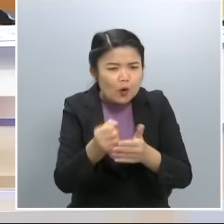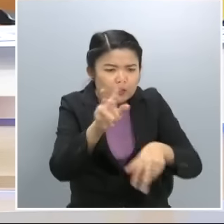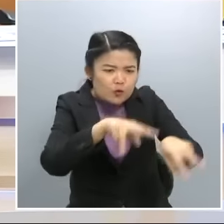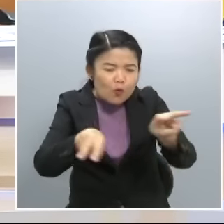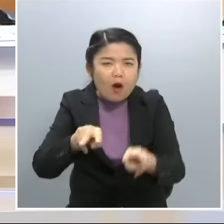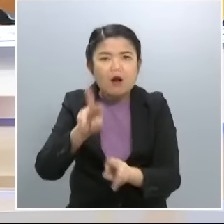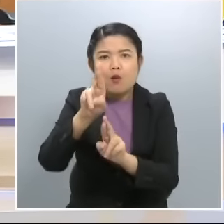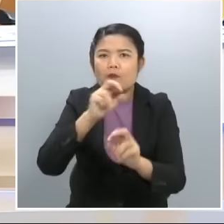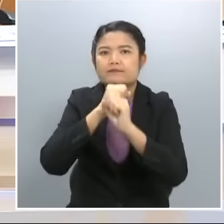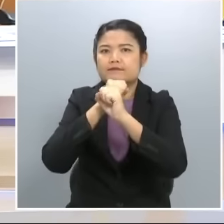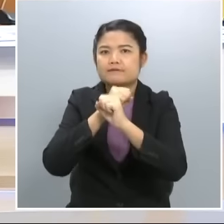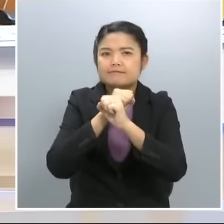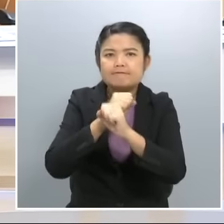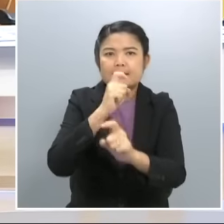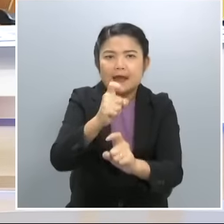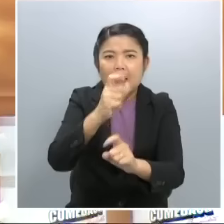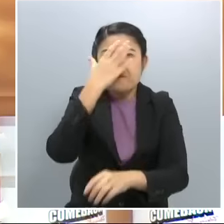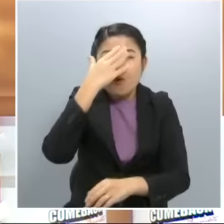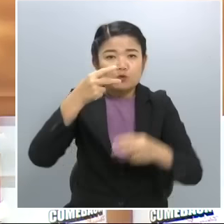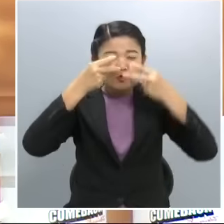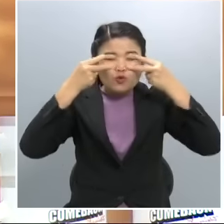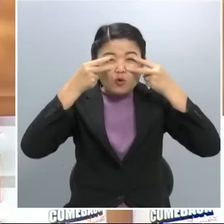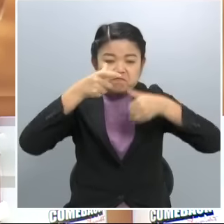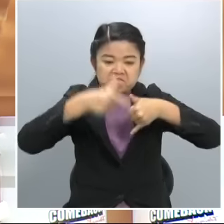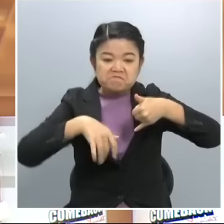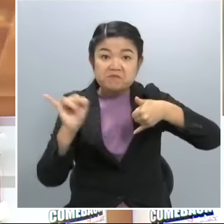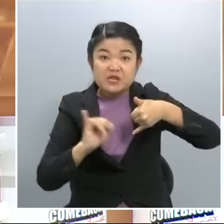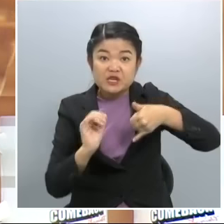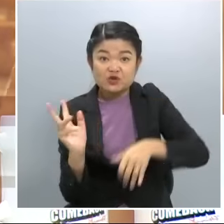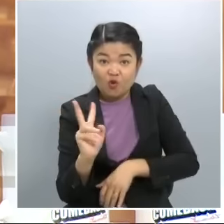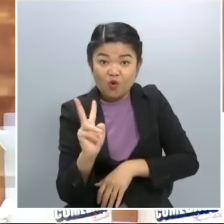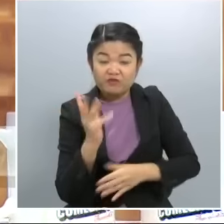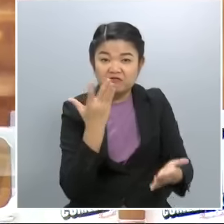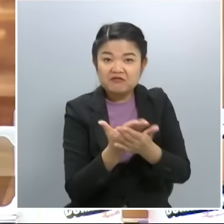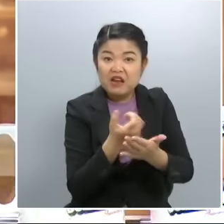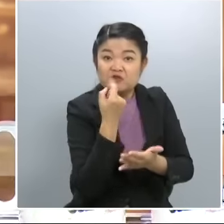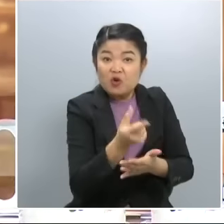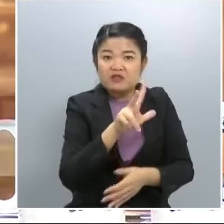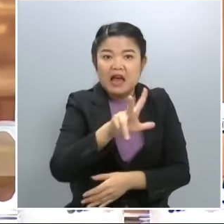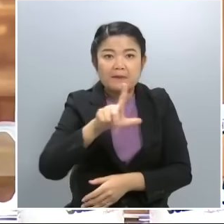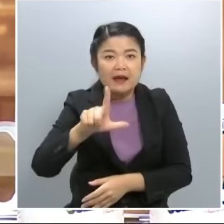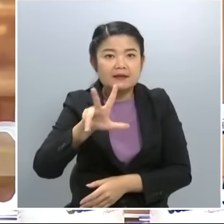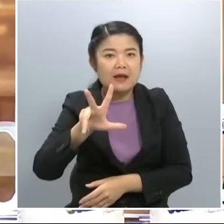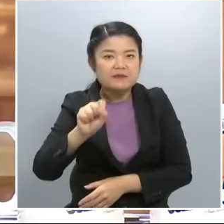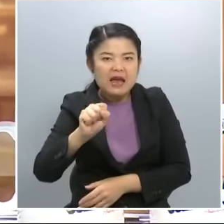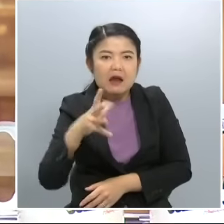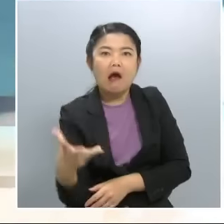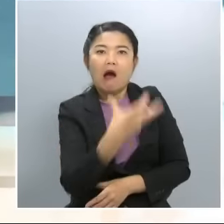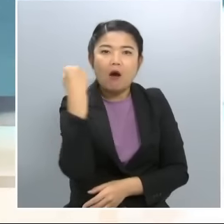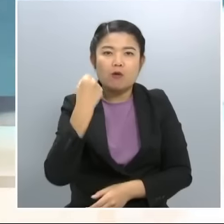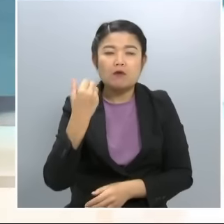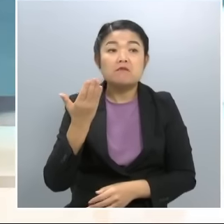อันตรายเพราะคนไว้ 1ใน2คนที่ก่อเหตุชิงเงินสด 3้า 300,000บาท